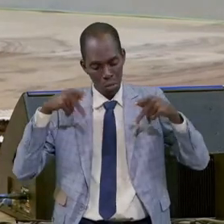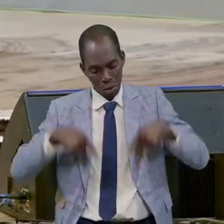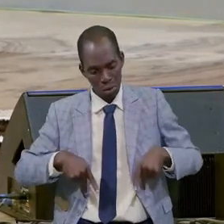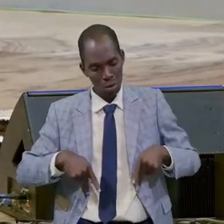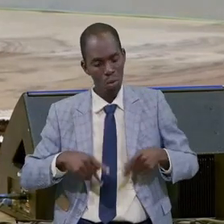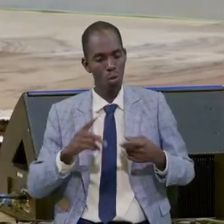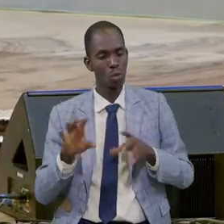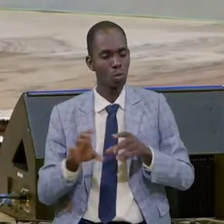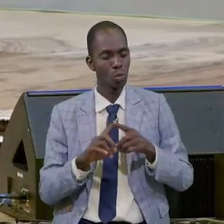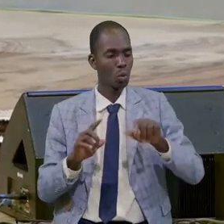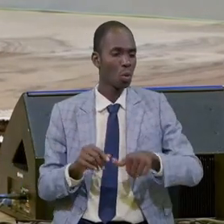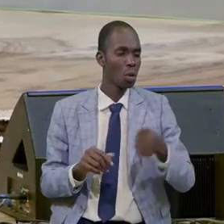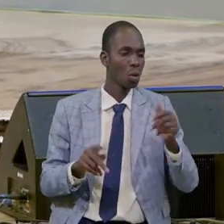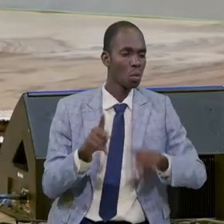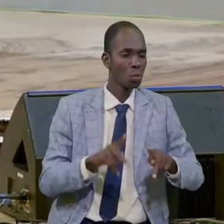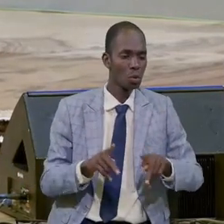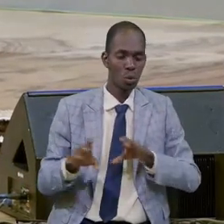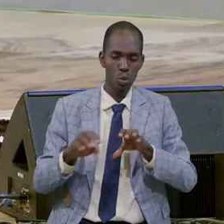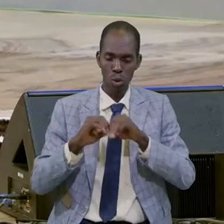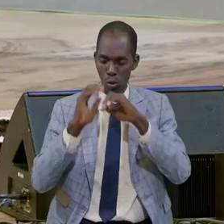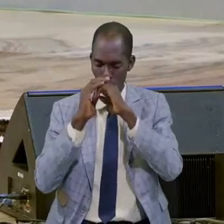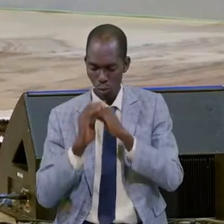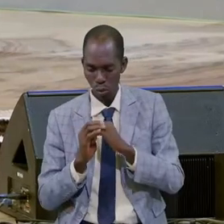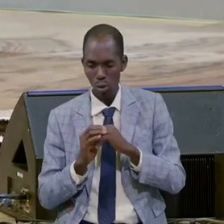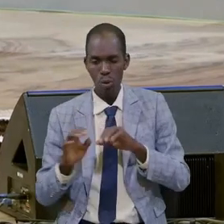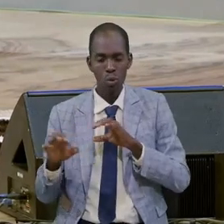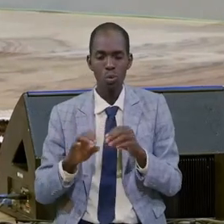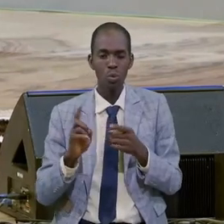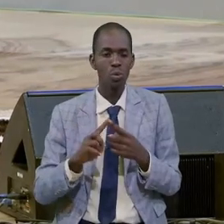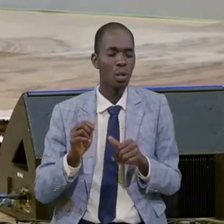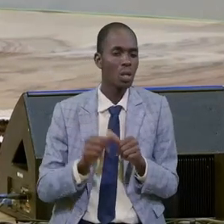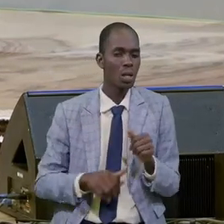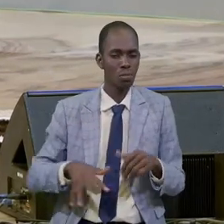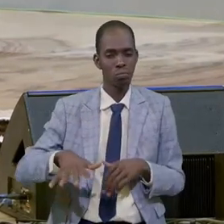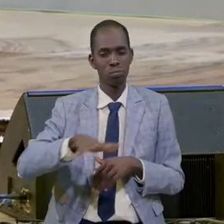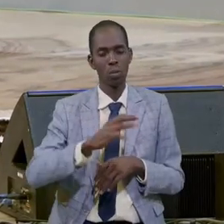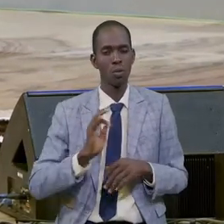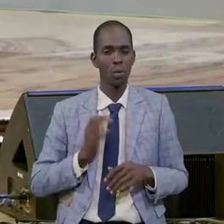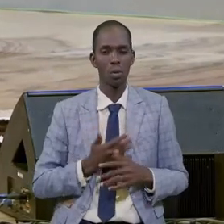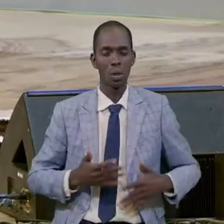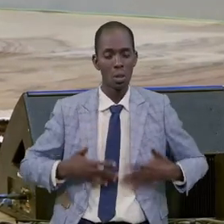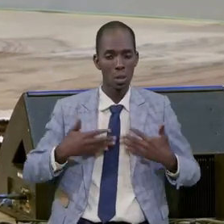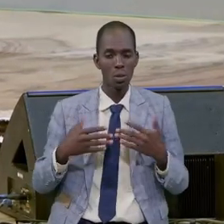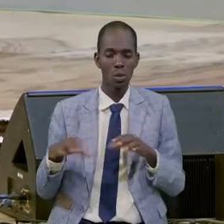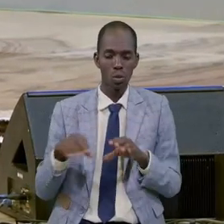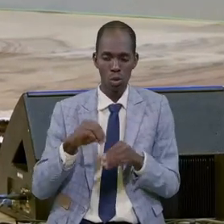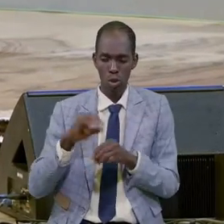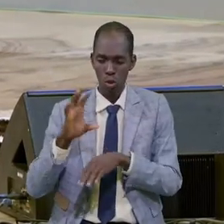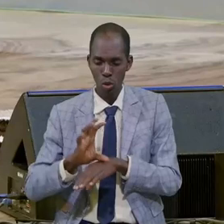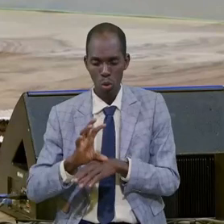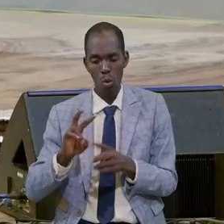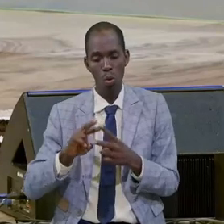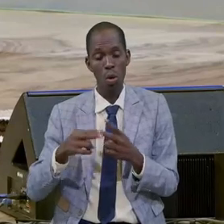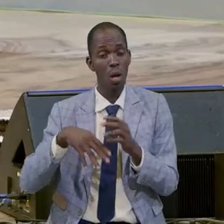à d'autres personnes ou à l'adoration, à tout domaine de la vie, que nous soyons à l'église ou hors de